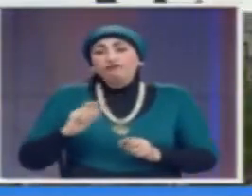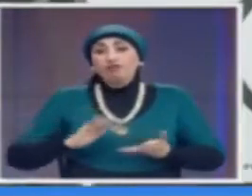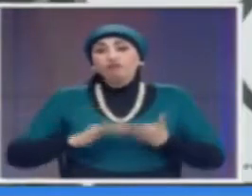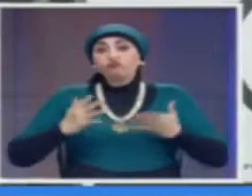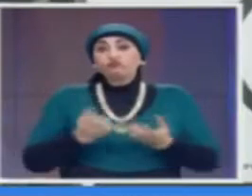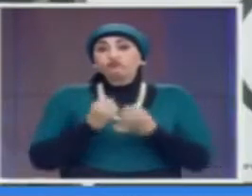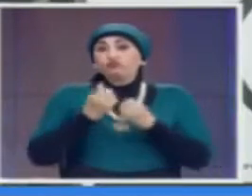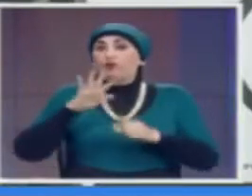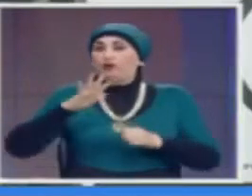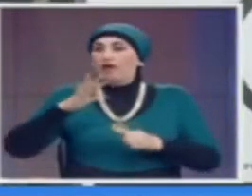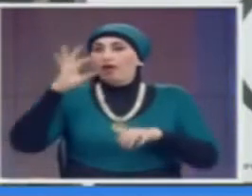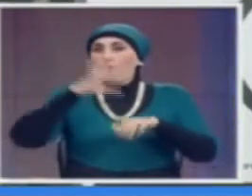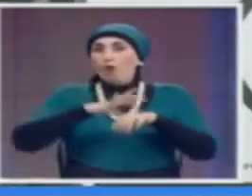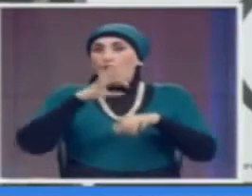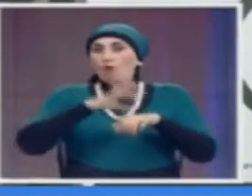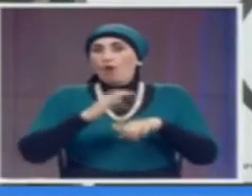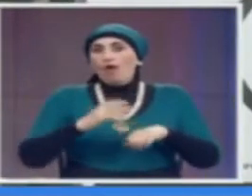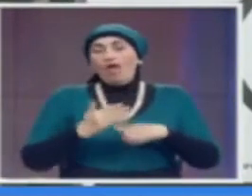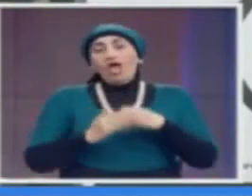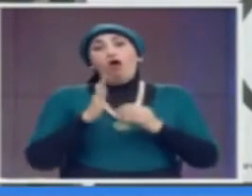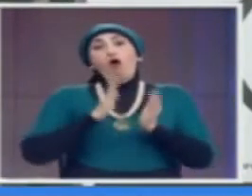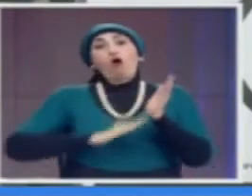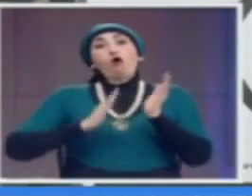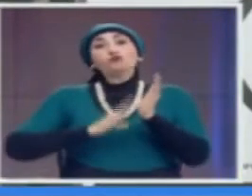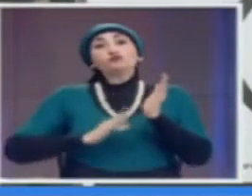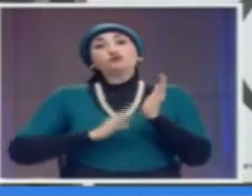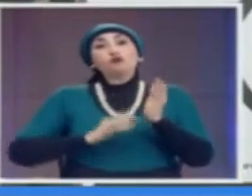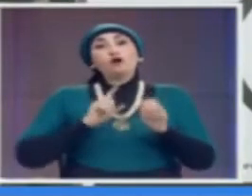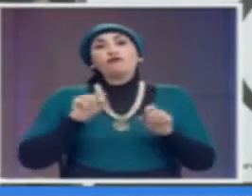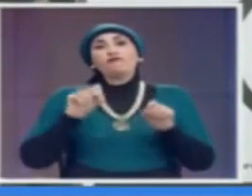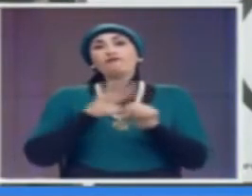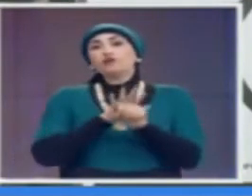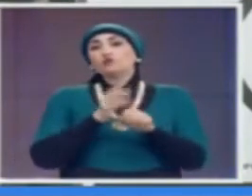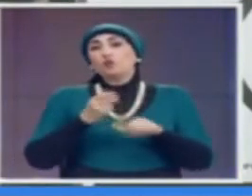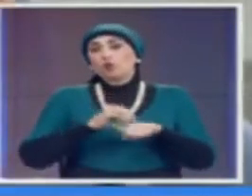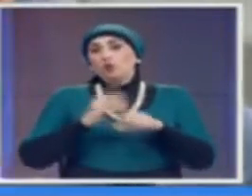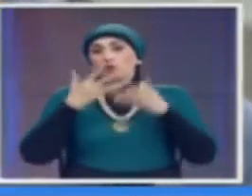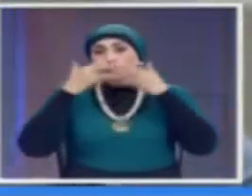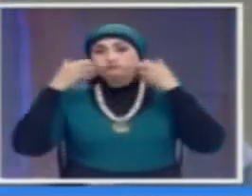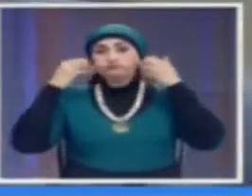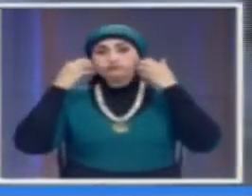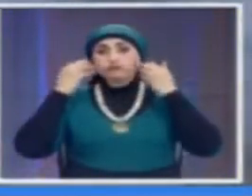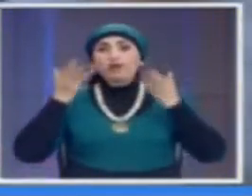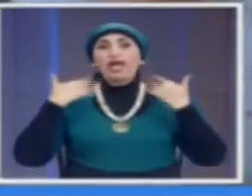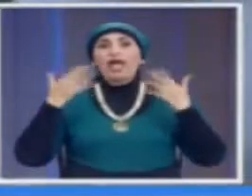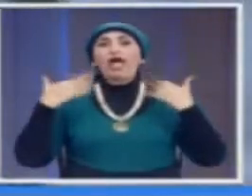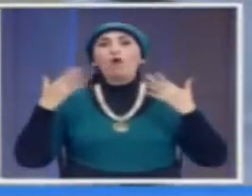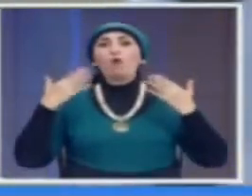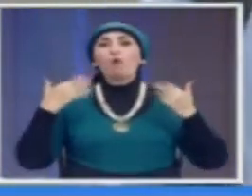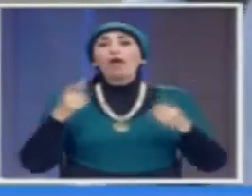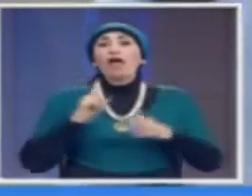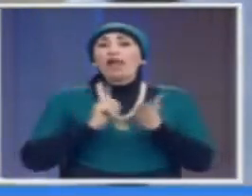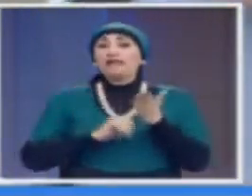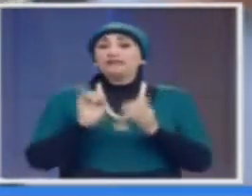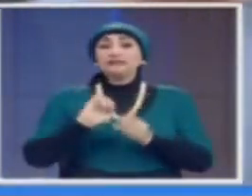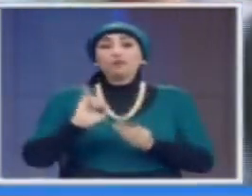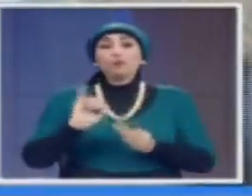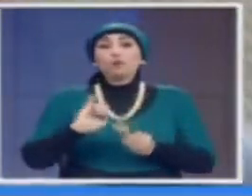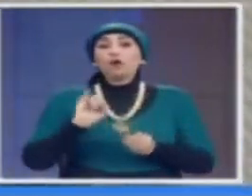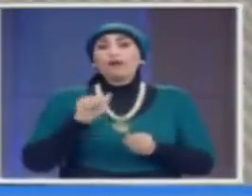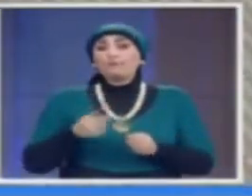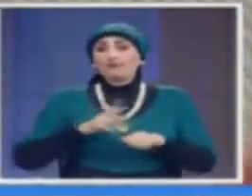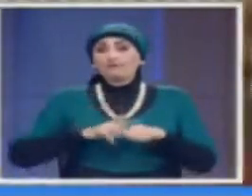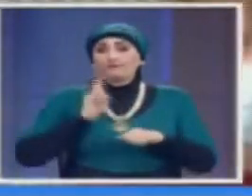التي يحتمل أن تعاني من أعراض حادة للمرض. وأضافت المنظمة أن التباعد الاجتماعي ووضع